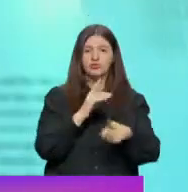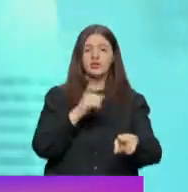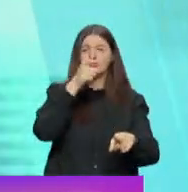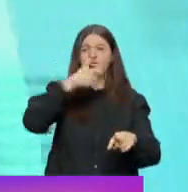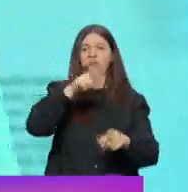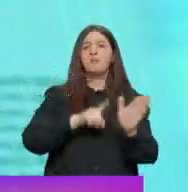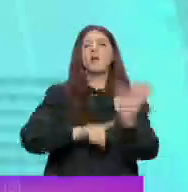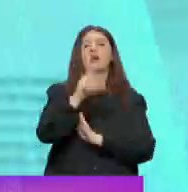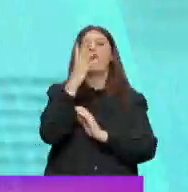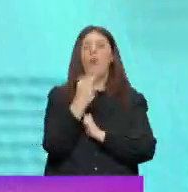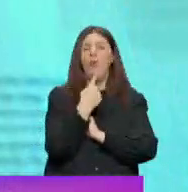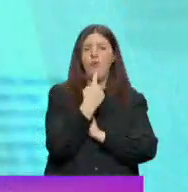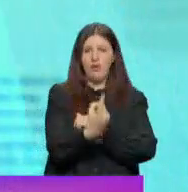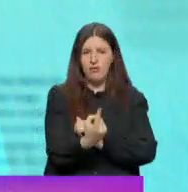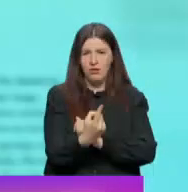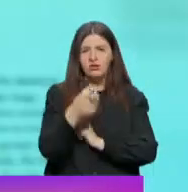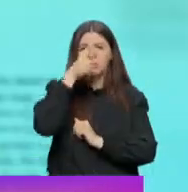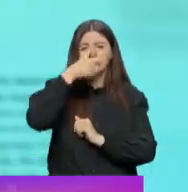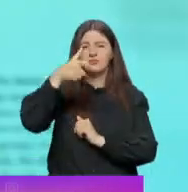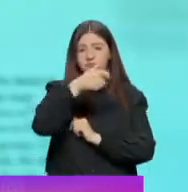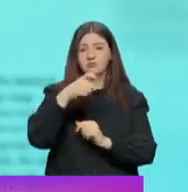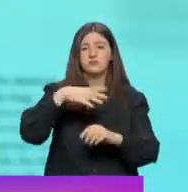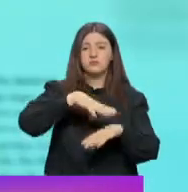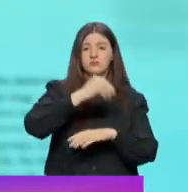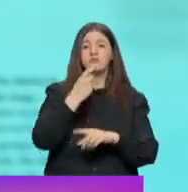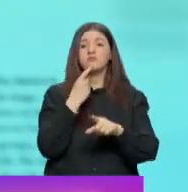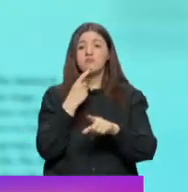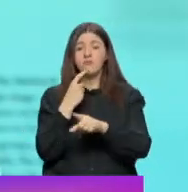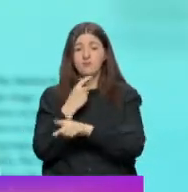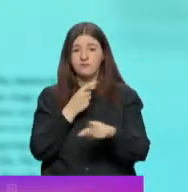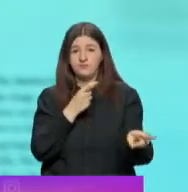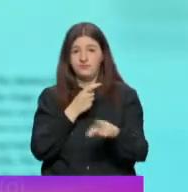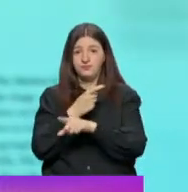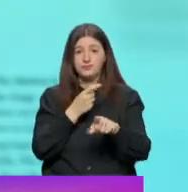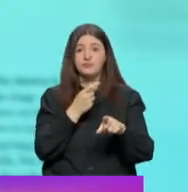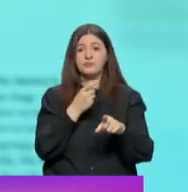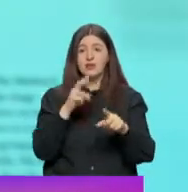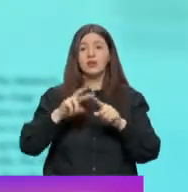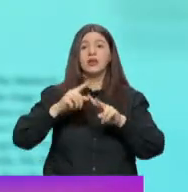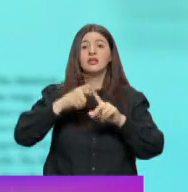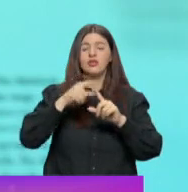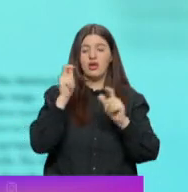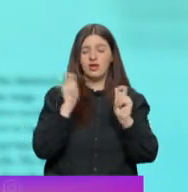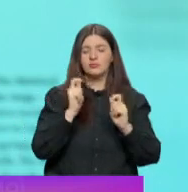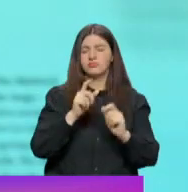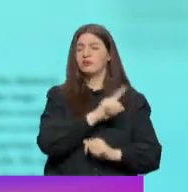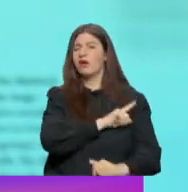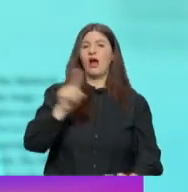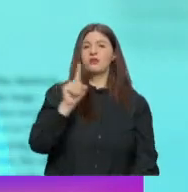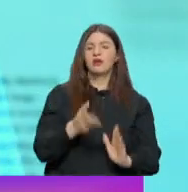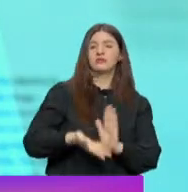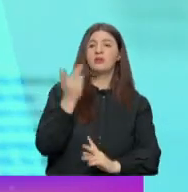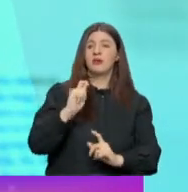Türkiye'nin başarısı olarak yorumladı. Türkiye'nin İsveç ve Finlandiya'ya NATO'da uyguladığı vetoyu